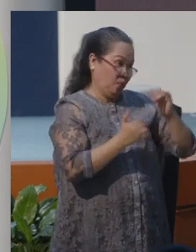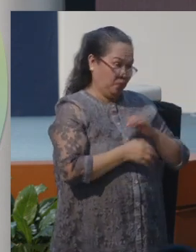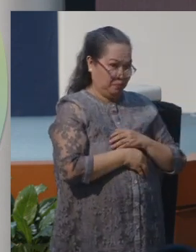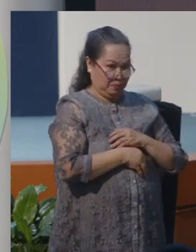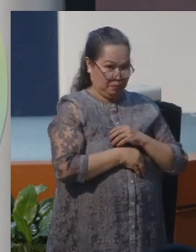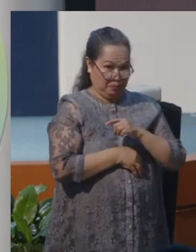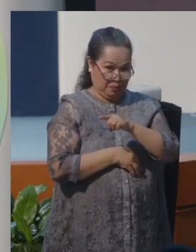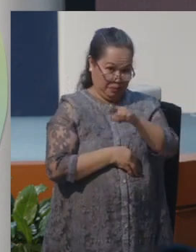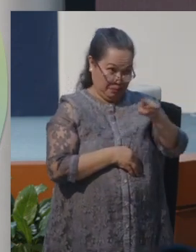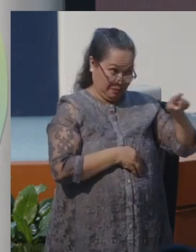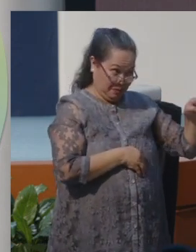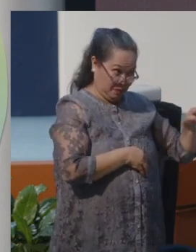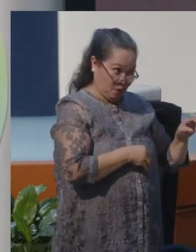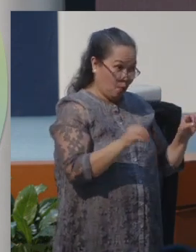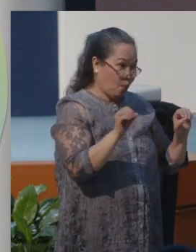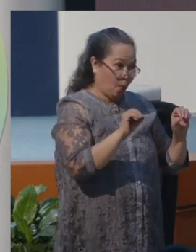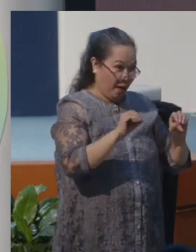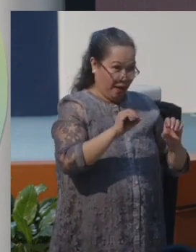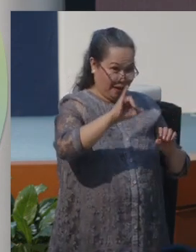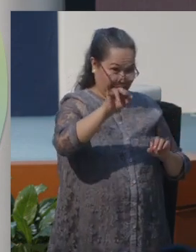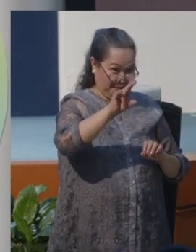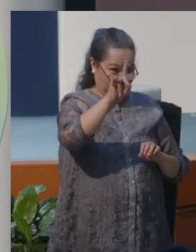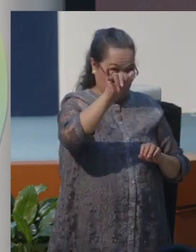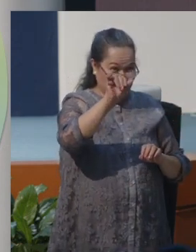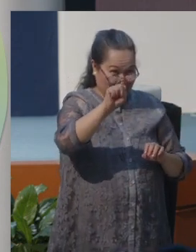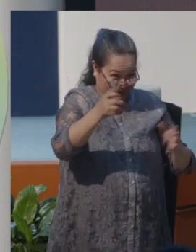wala pong maghudas sa atin lahat.